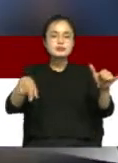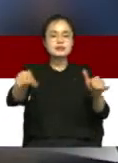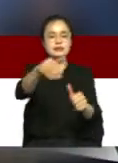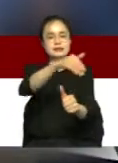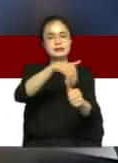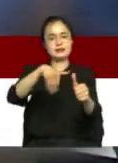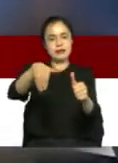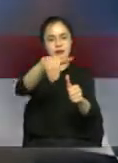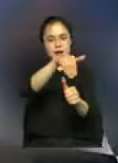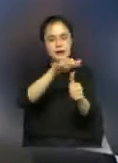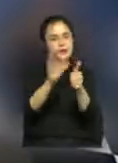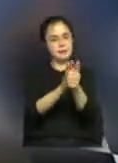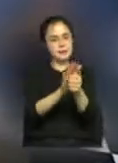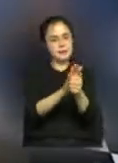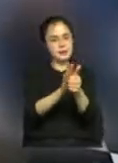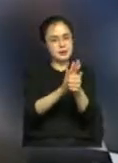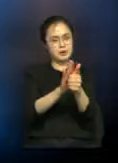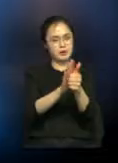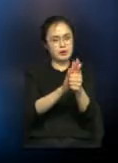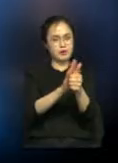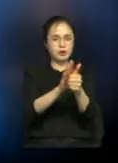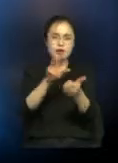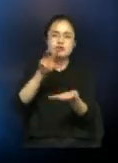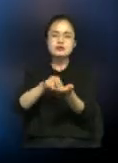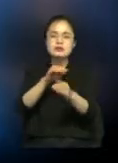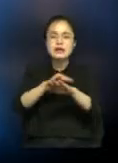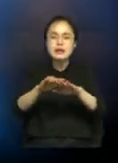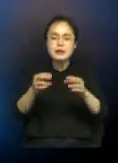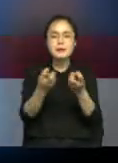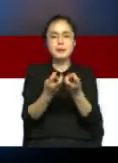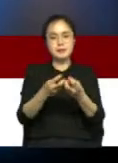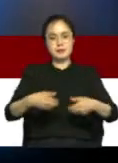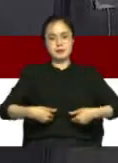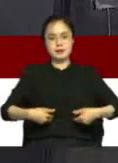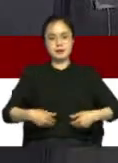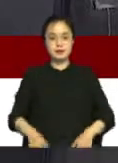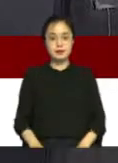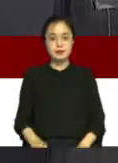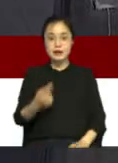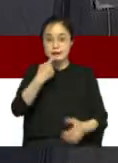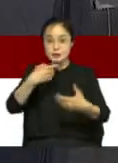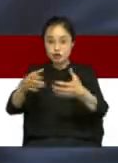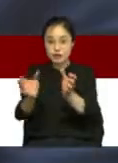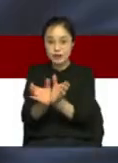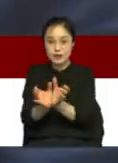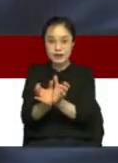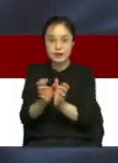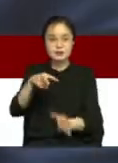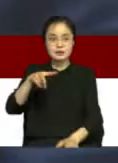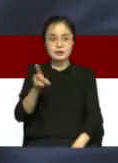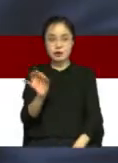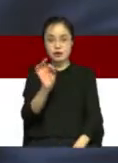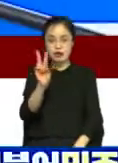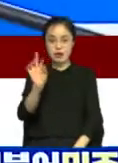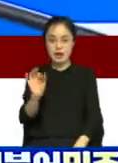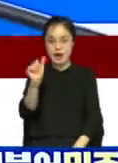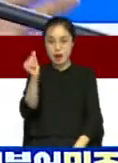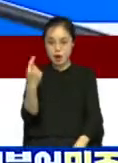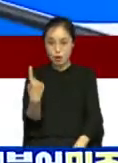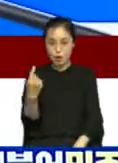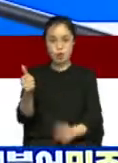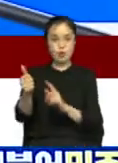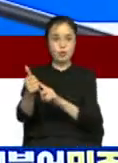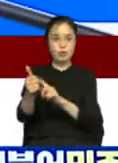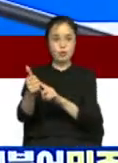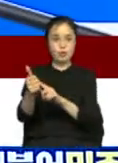보이면서 각자 해결책을 제시합니다. 더불어민주당 서양호 후보는 여당 구청장으로서 시와 중앙정부의